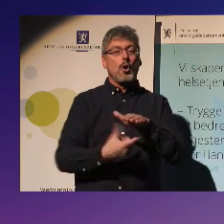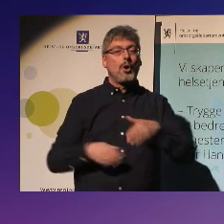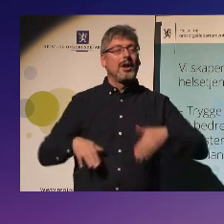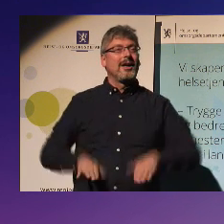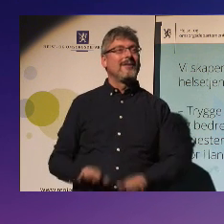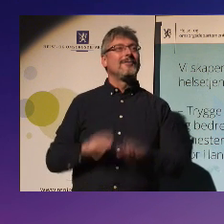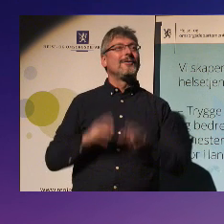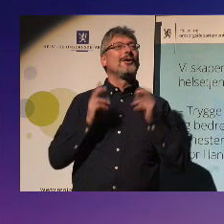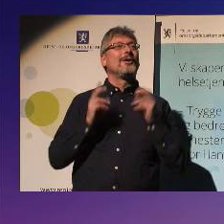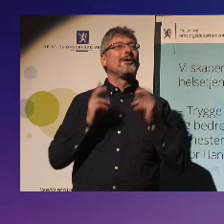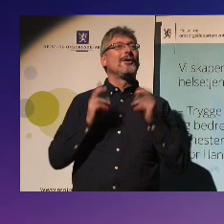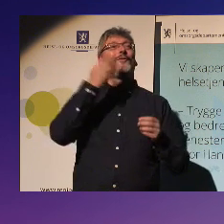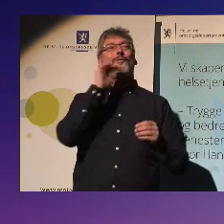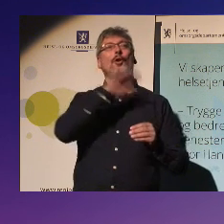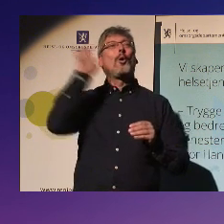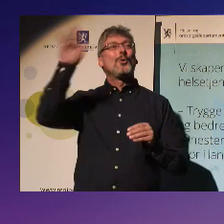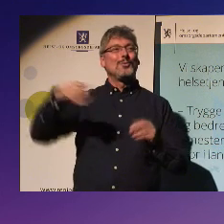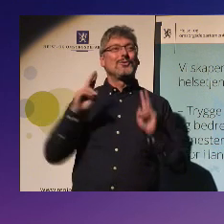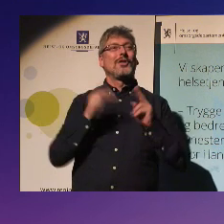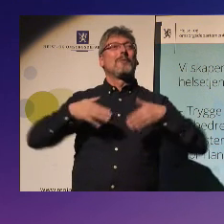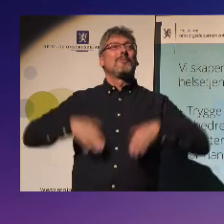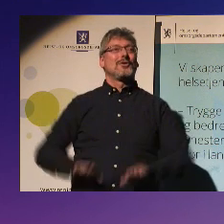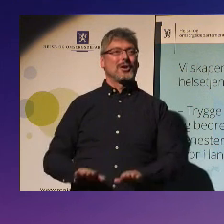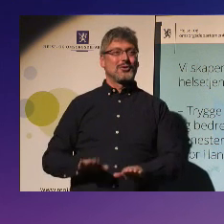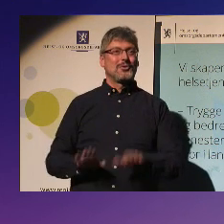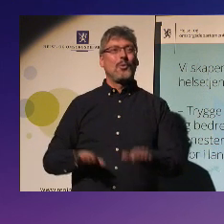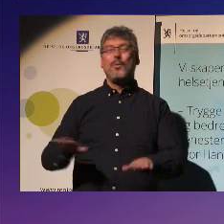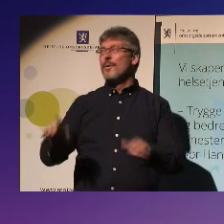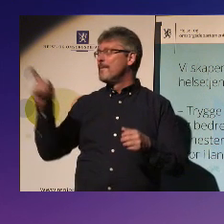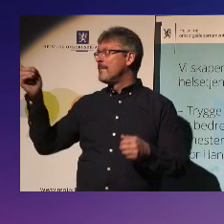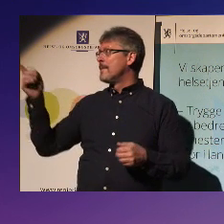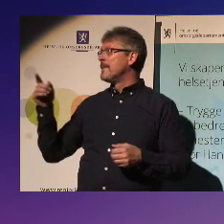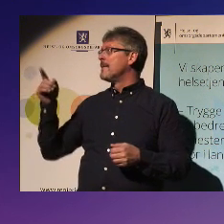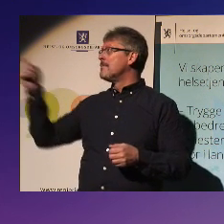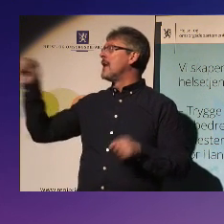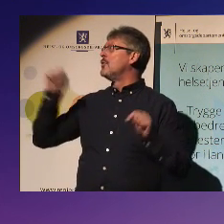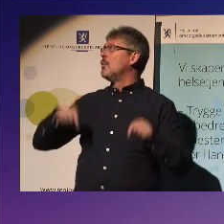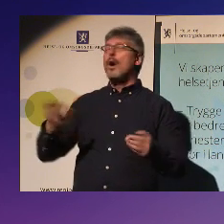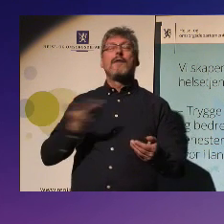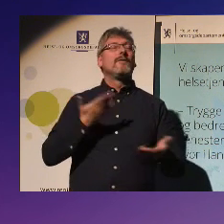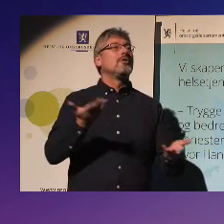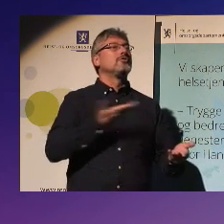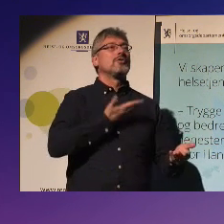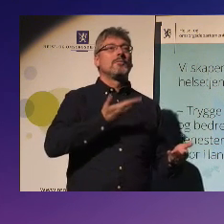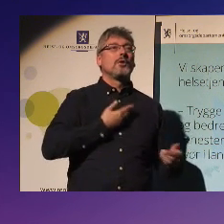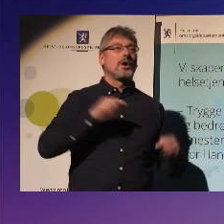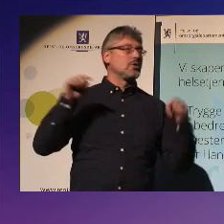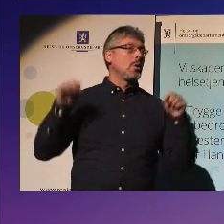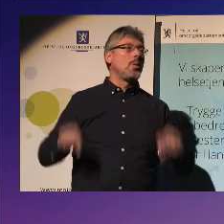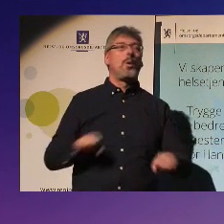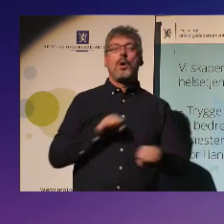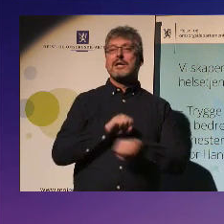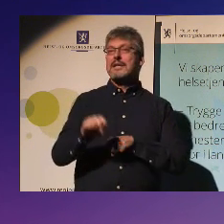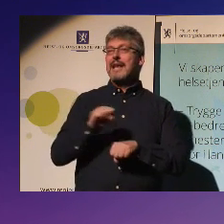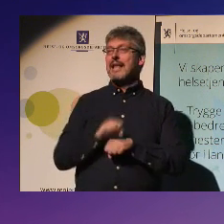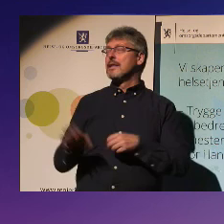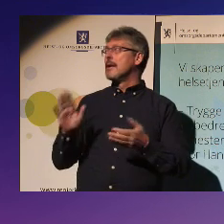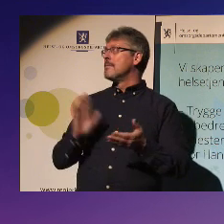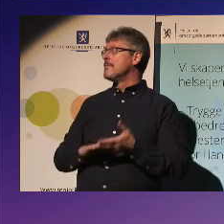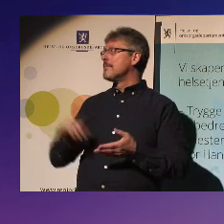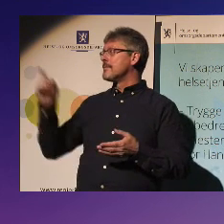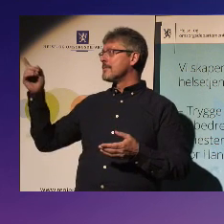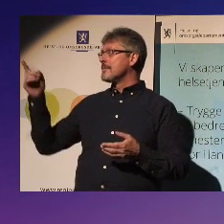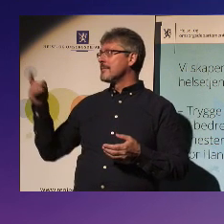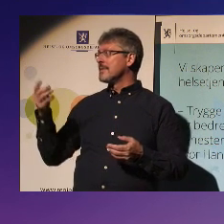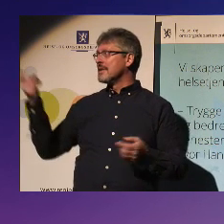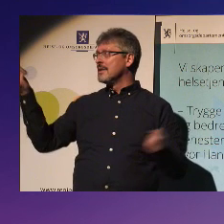ut. Men som jeg sa, så har vi fått så mye at vi sliter jo litt med at de kommer jo